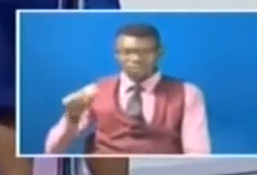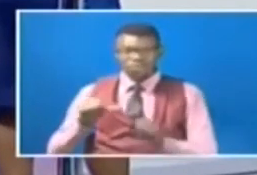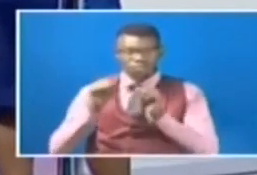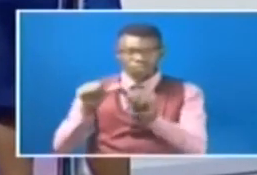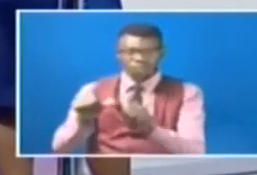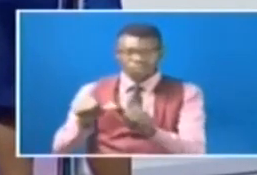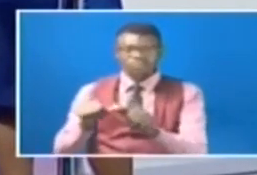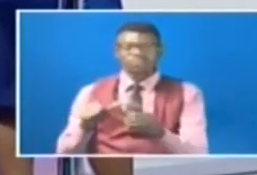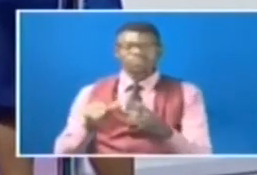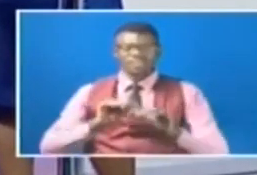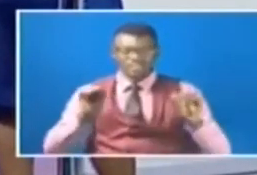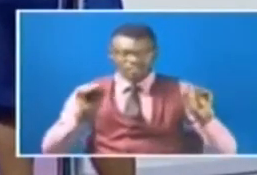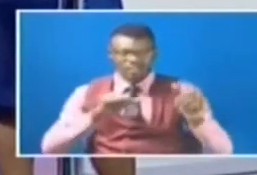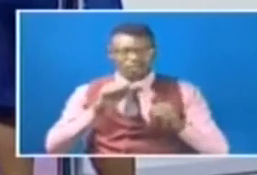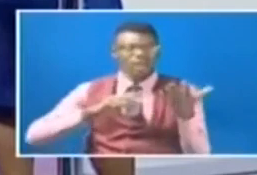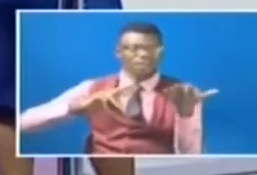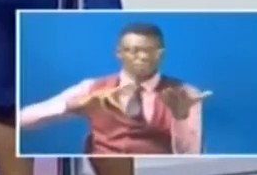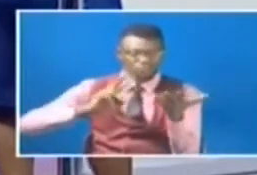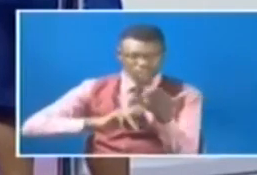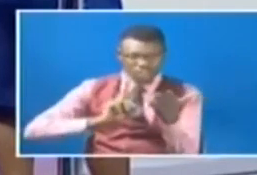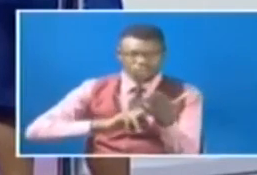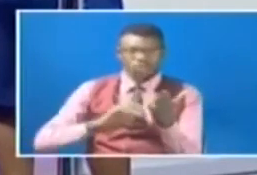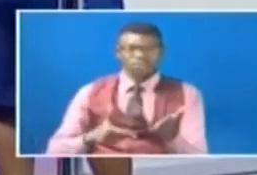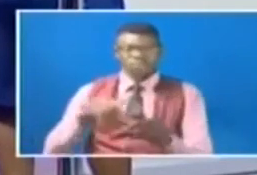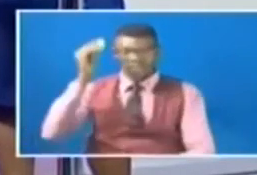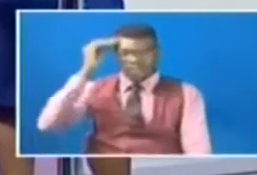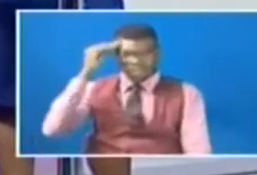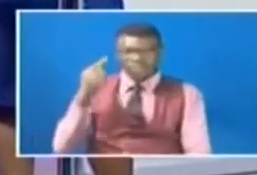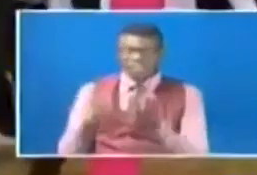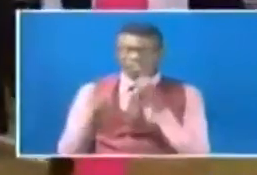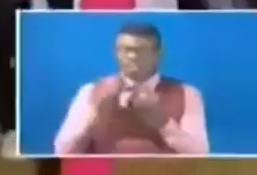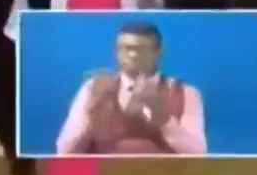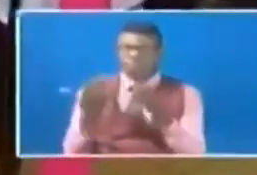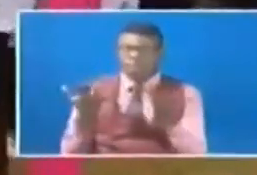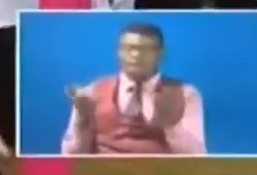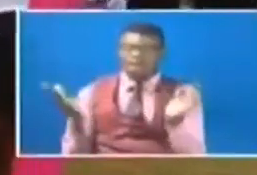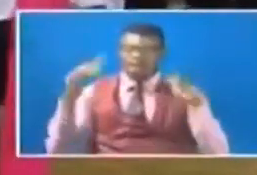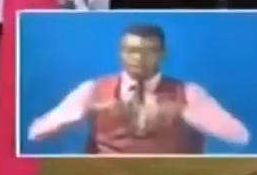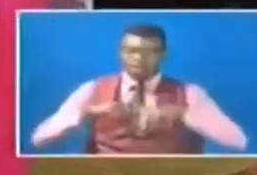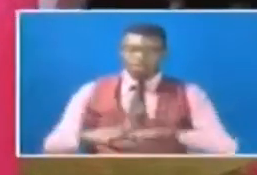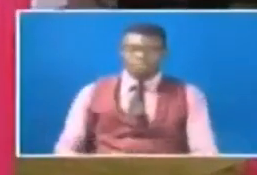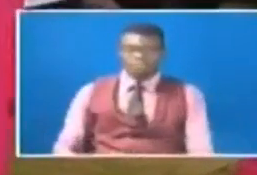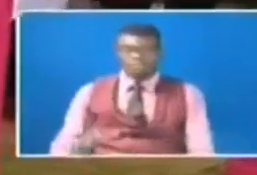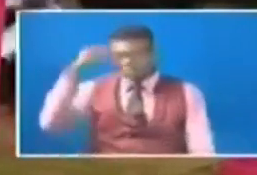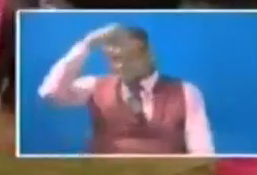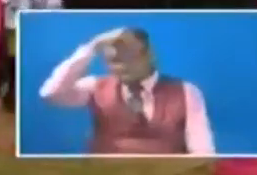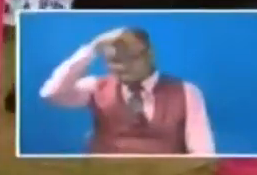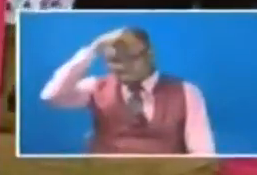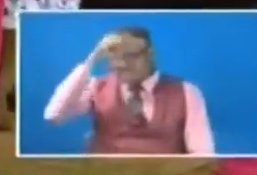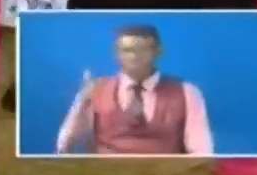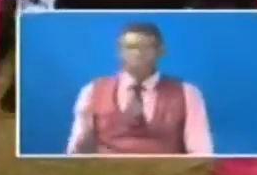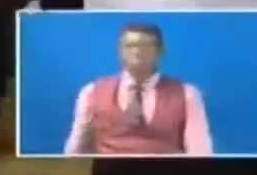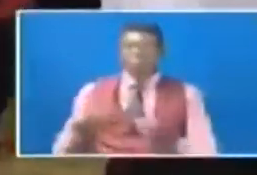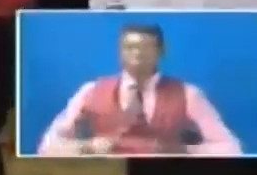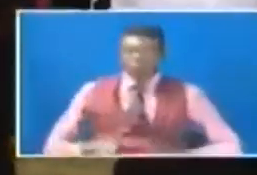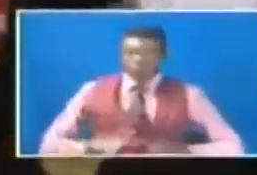wa elimu ya kiufundi kwa maendeleo nchini. Profesa alizungumza kwenye hafla ya kufuzu kwa vijana waliopitia mafunzo ya